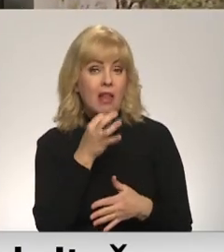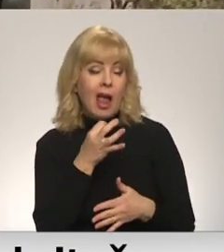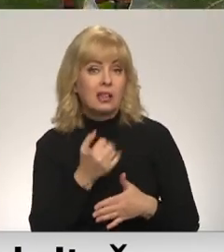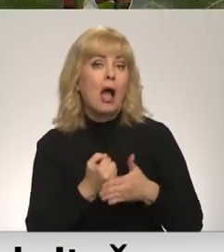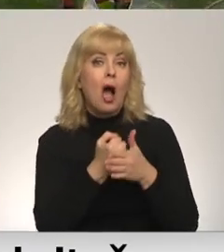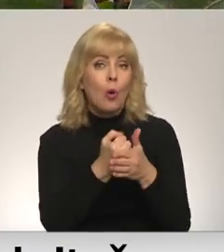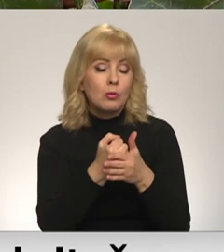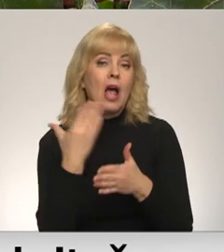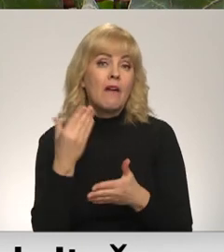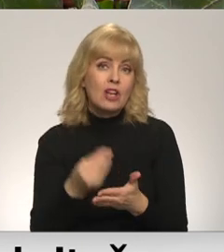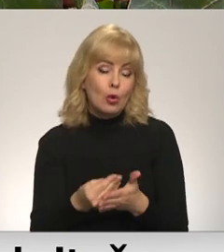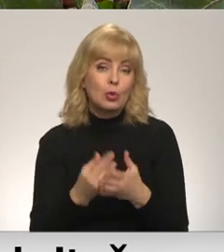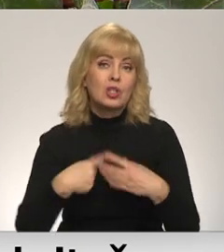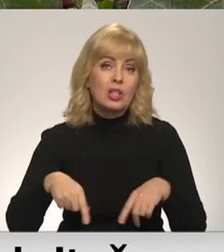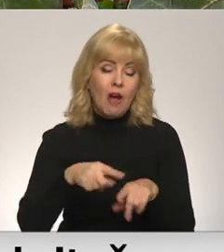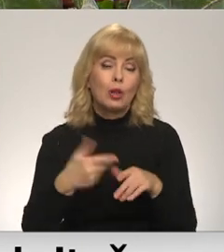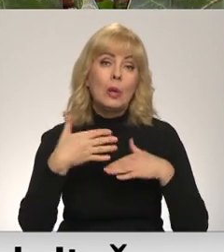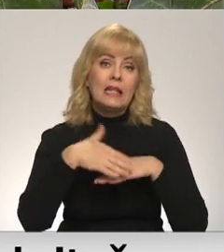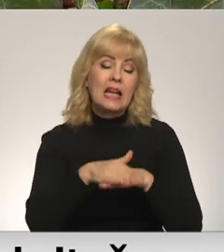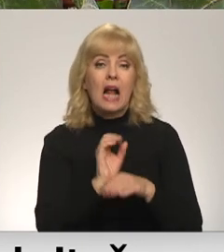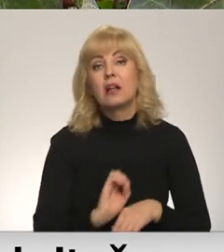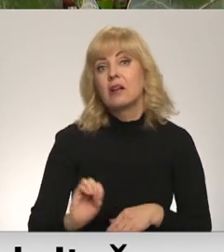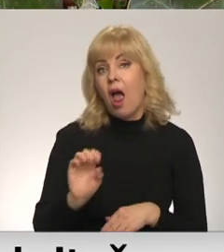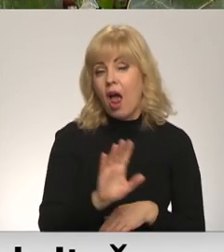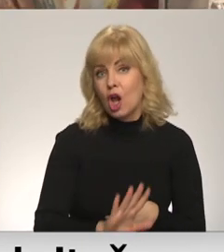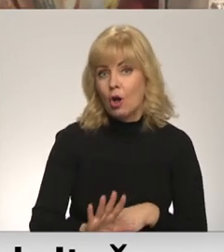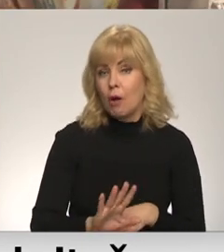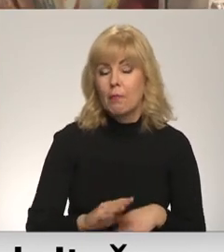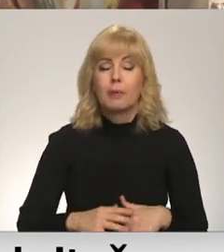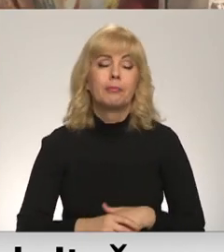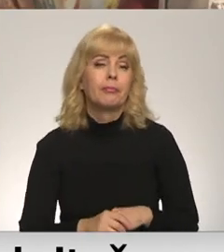suverenitātei un integrācijai Eiropā. Māris Klūga, Ivans Milovs, Latvijas televīzija.